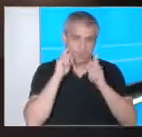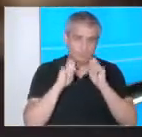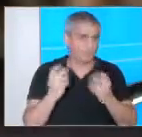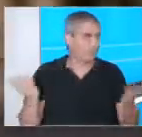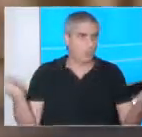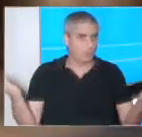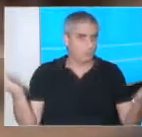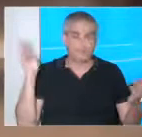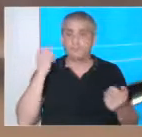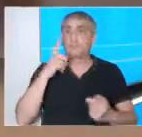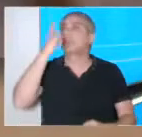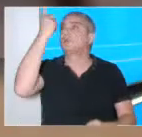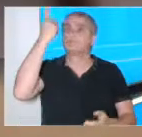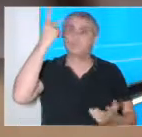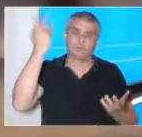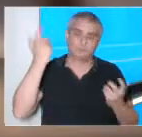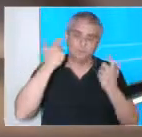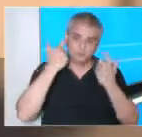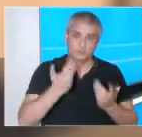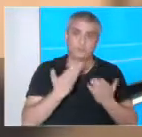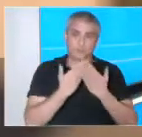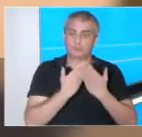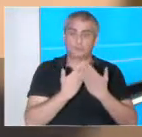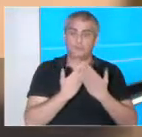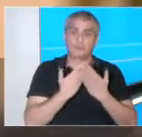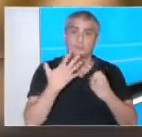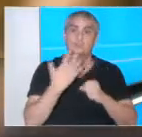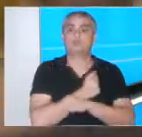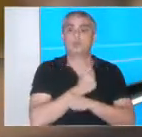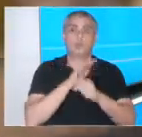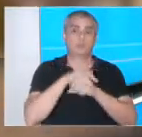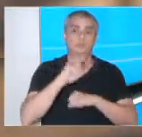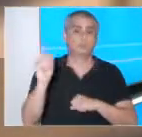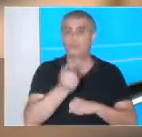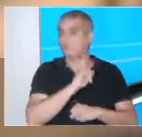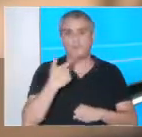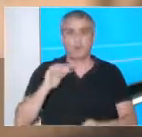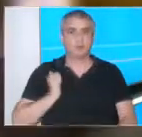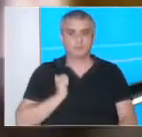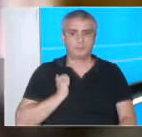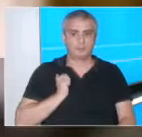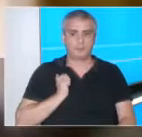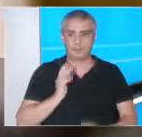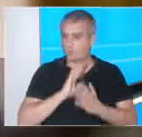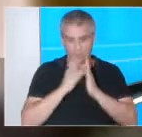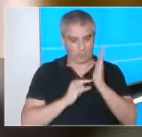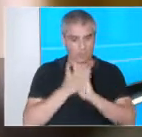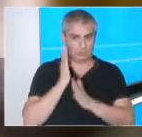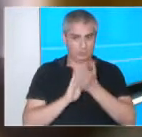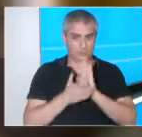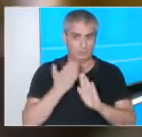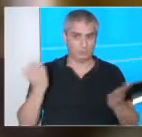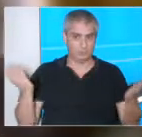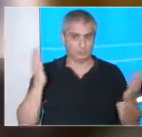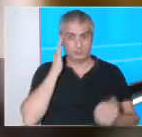הדברים האלו, ואם הקדוש ברוך הוא ידוע והמשגיחים אצלנו בישבות יצליחו להשפיע על כולם ולא הולכים לצבא, אז אין חוק שיכול לדחות?